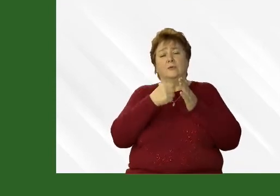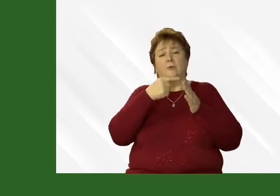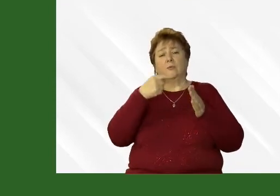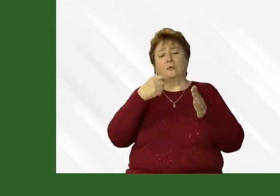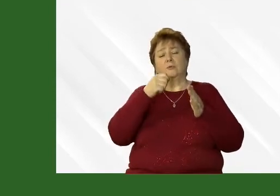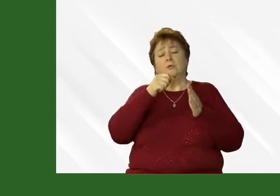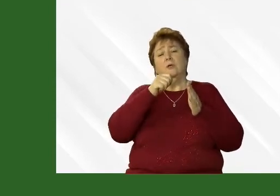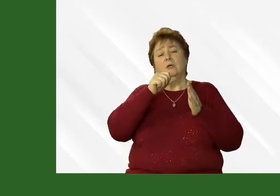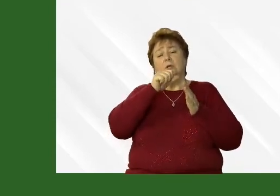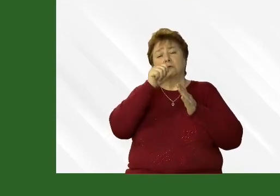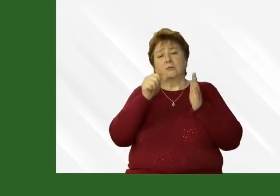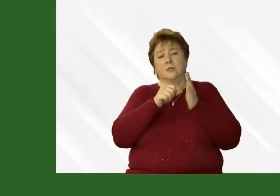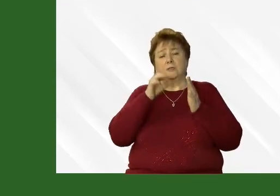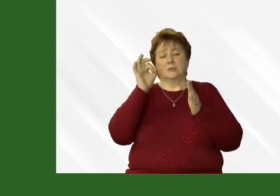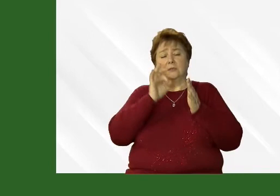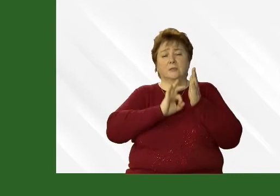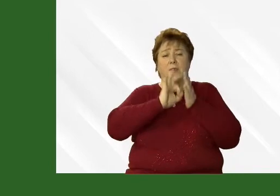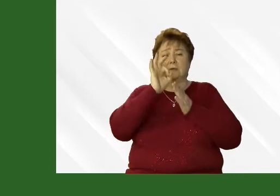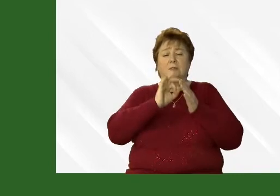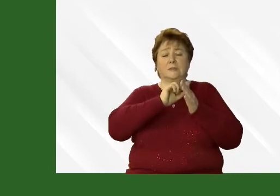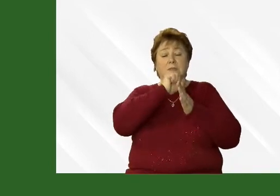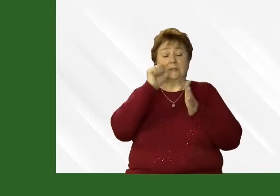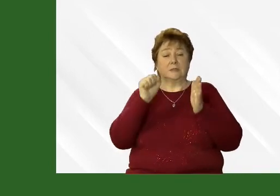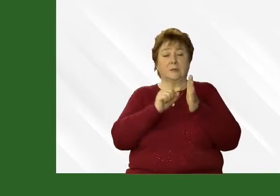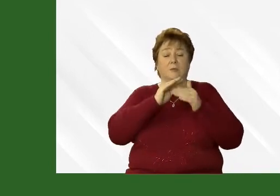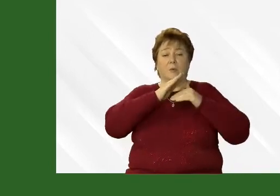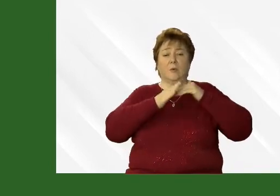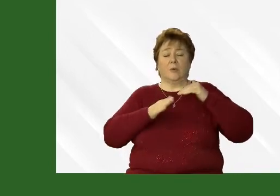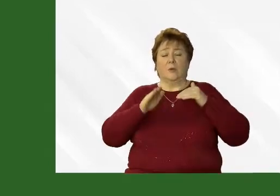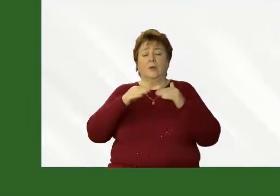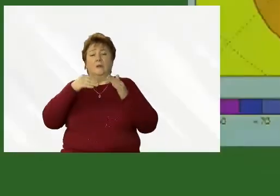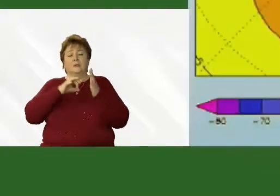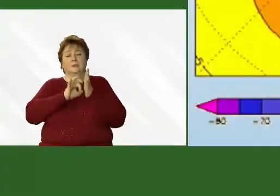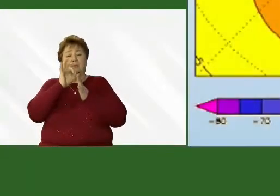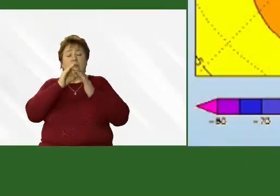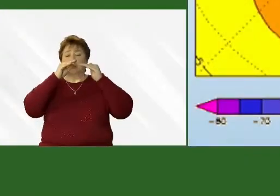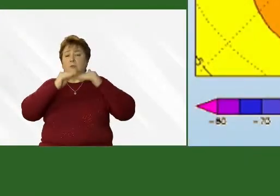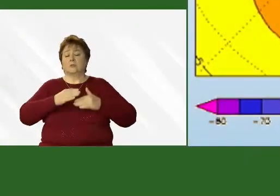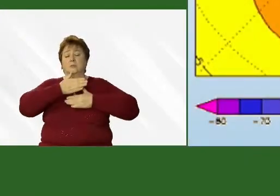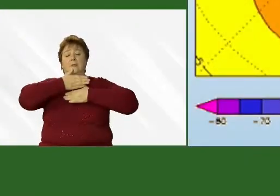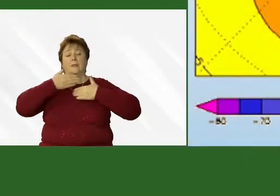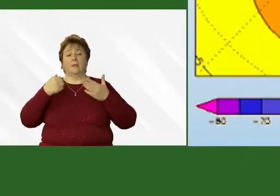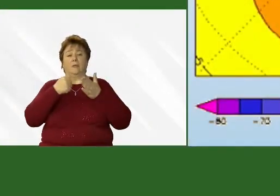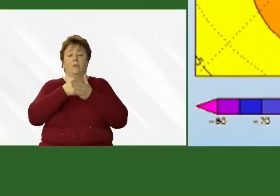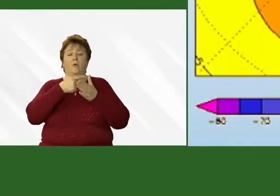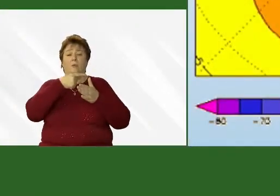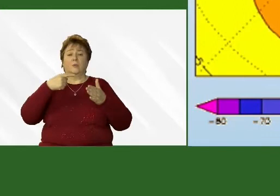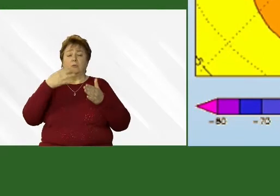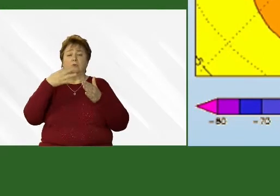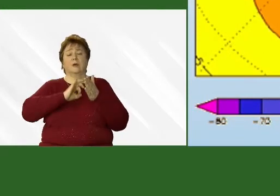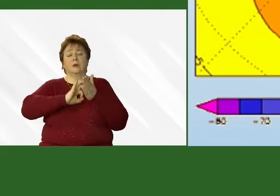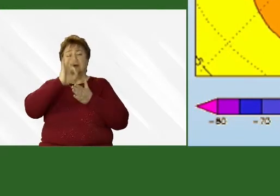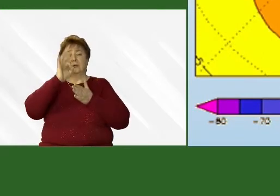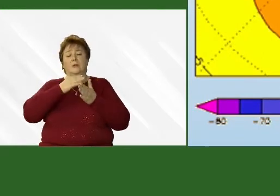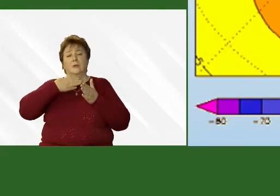16 градусов. На побережье зимой температура практически не понижается до минус 40